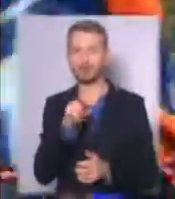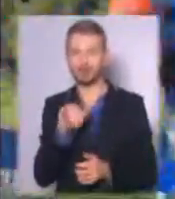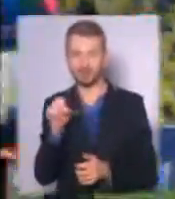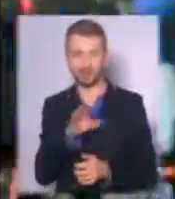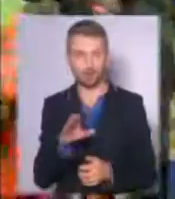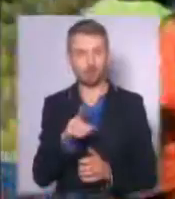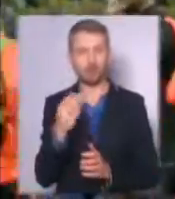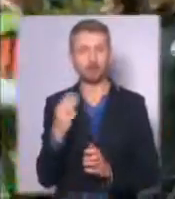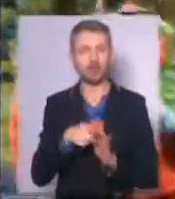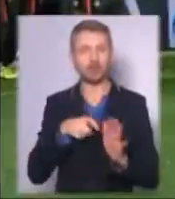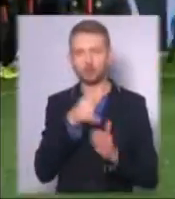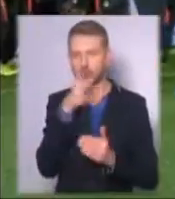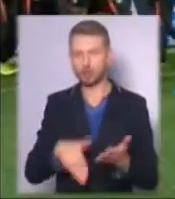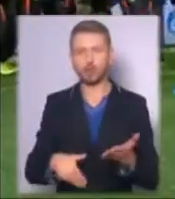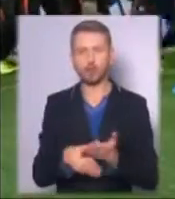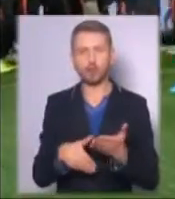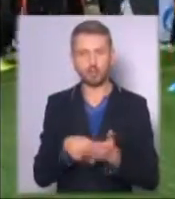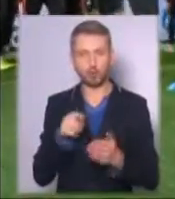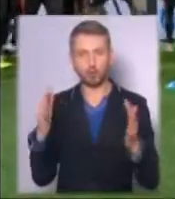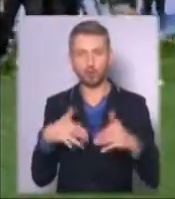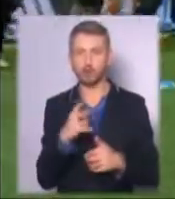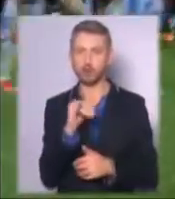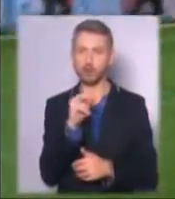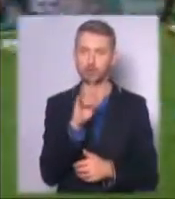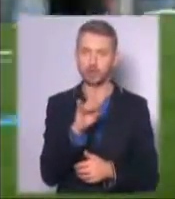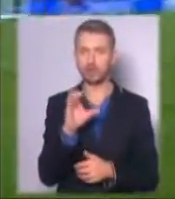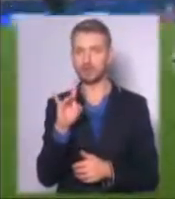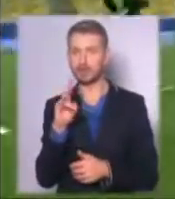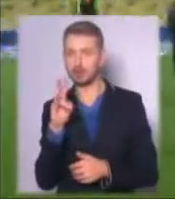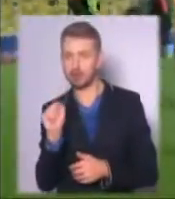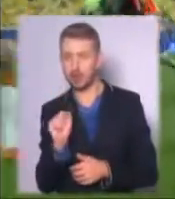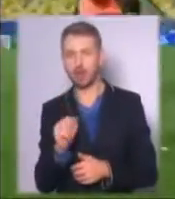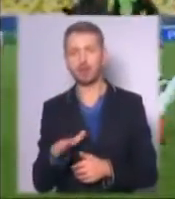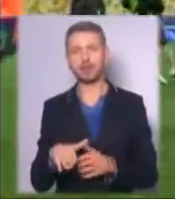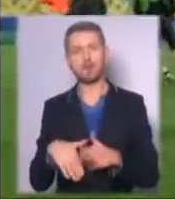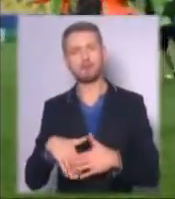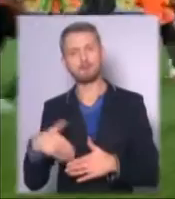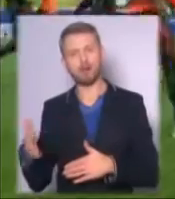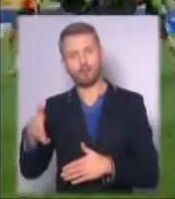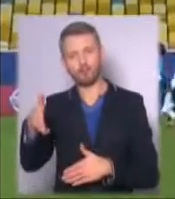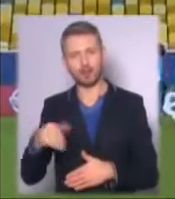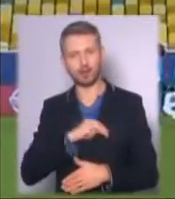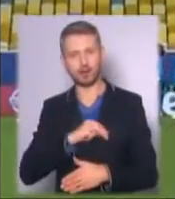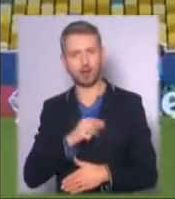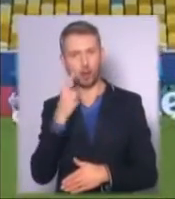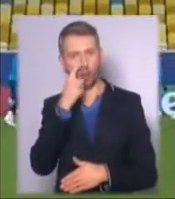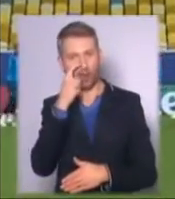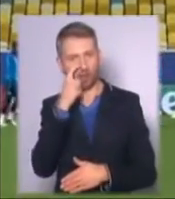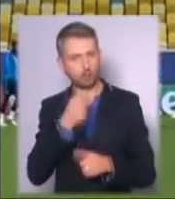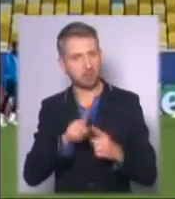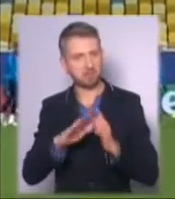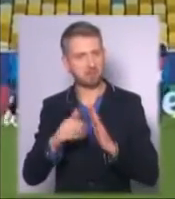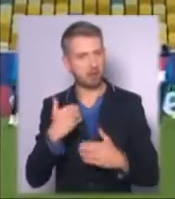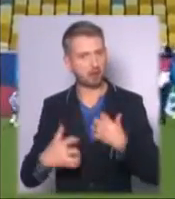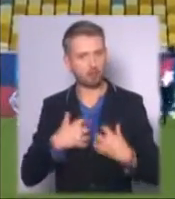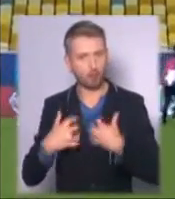Шахтарю не зможуть допомогти у звітному матчі Кучер і Серна, а саме на правому фланзі грає Роналдо. Це викликає тривогу.